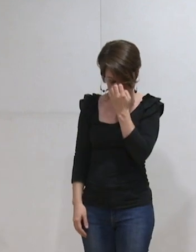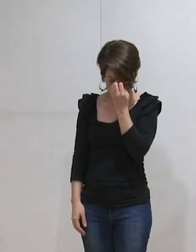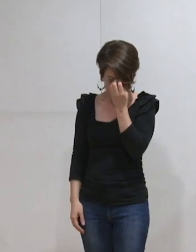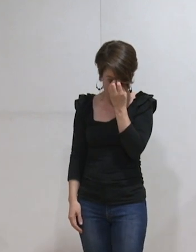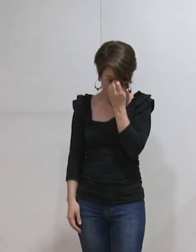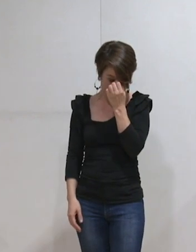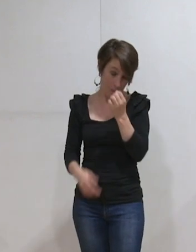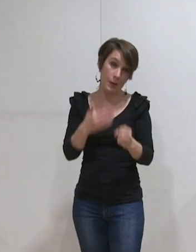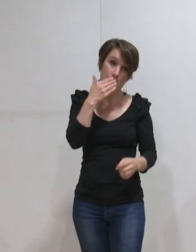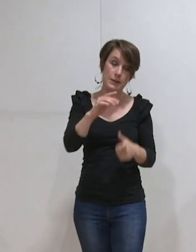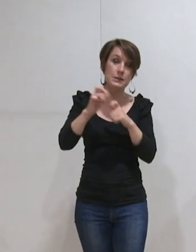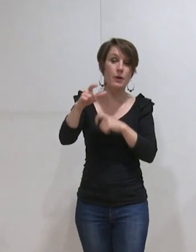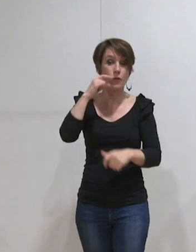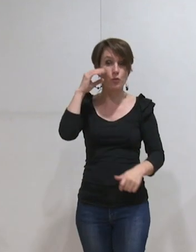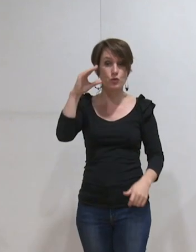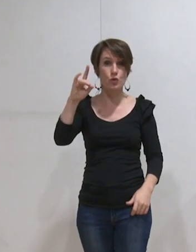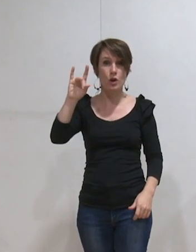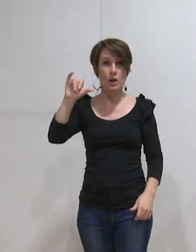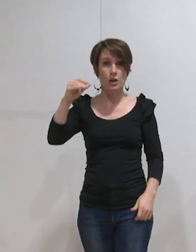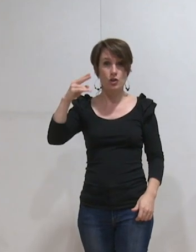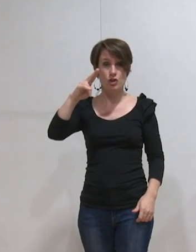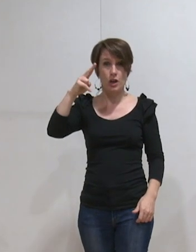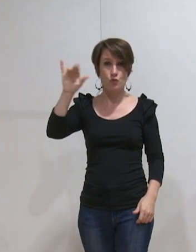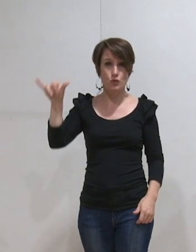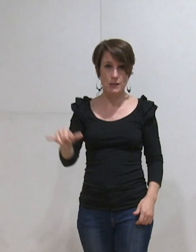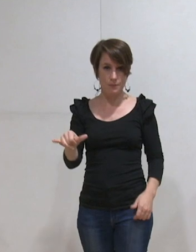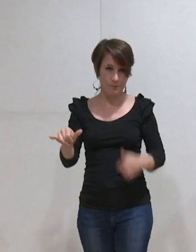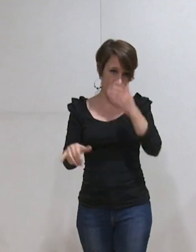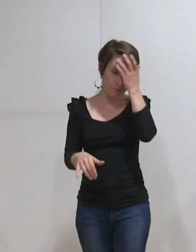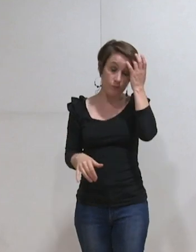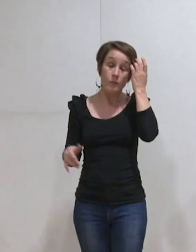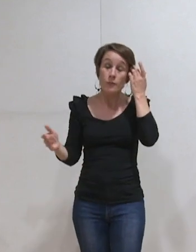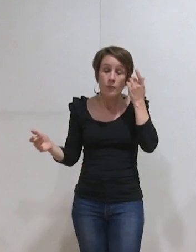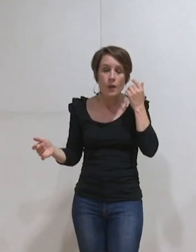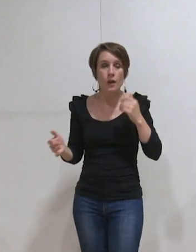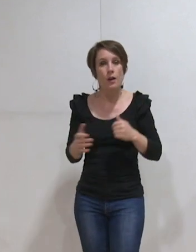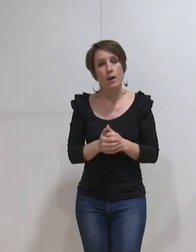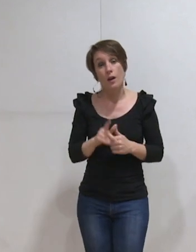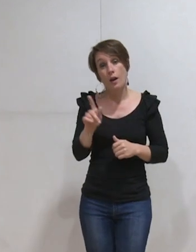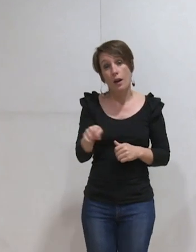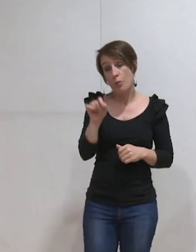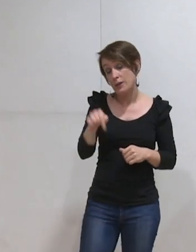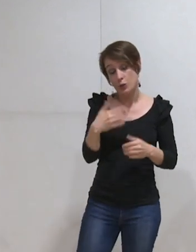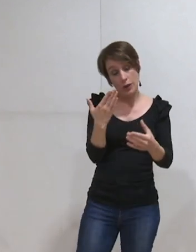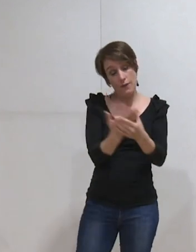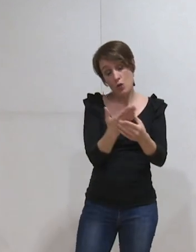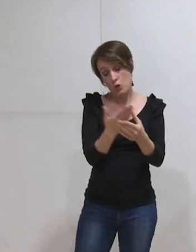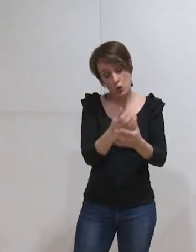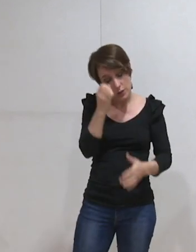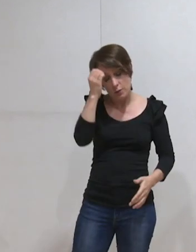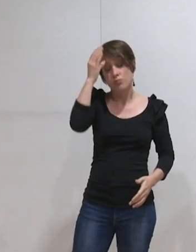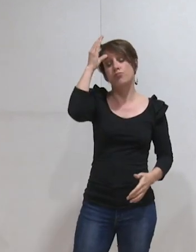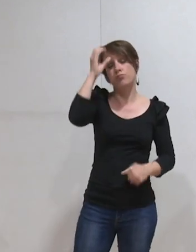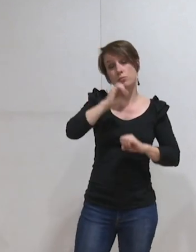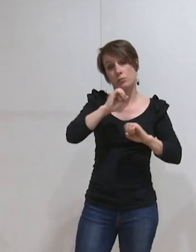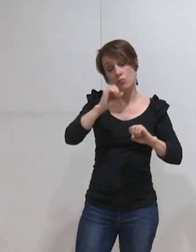Monsieur chamussi il faut bien il faut faut connaître le dossier pour pouvoir bien s'exprimer